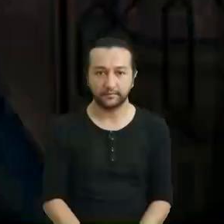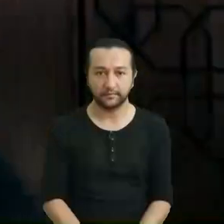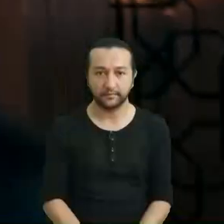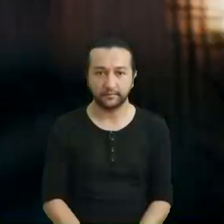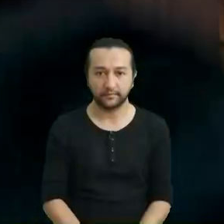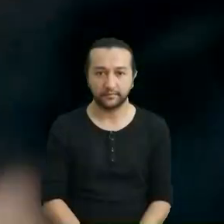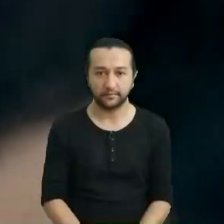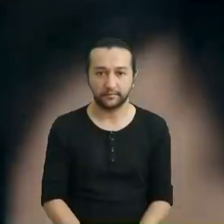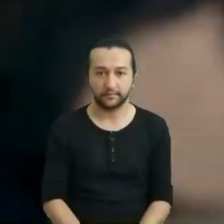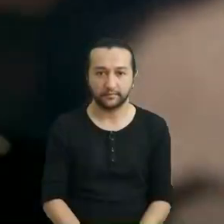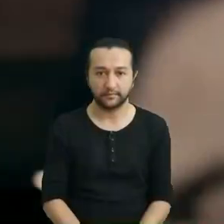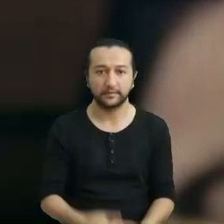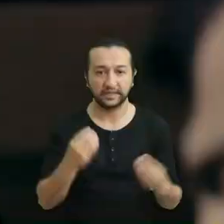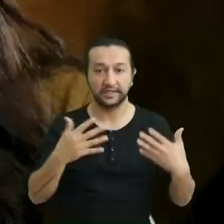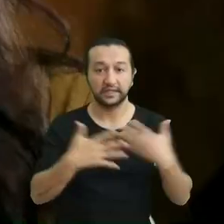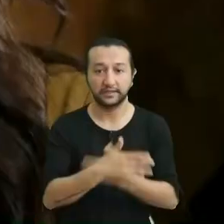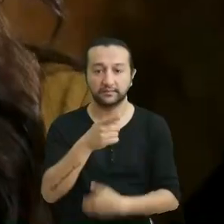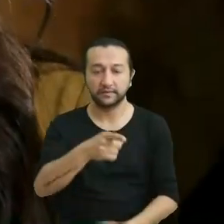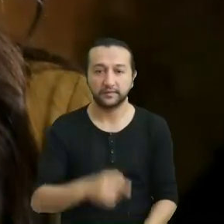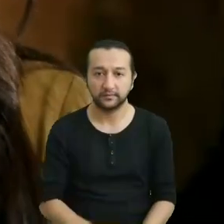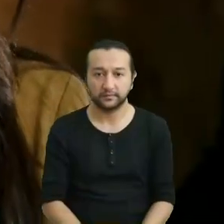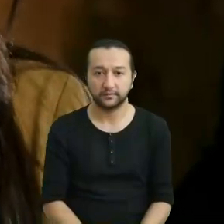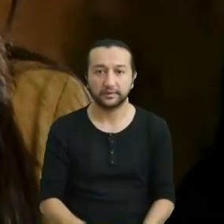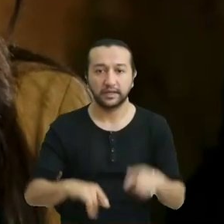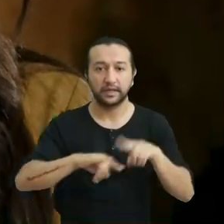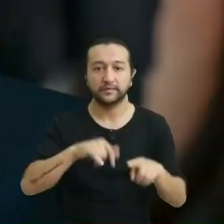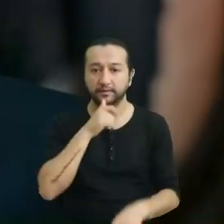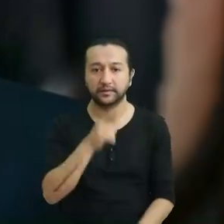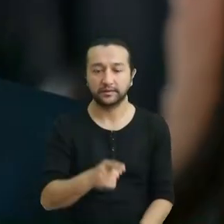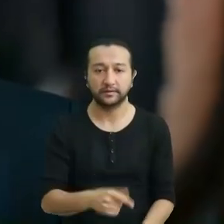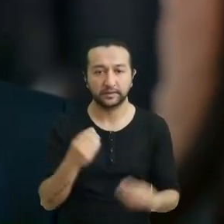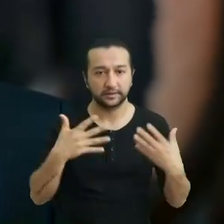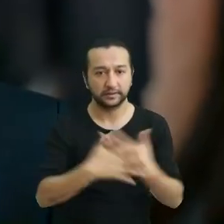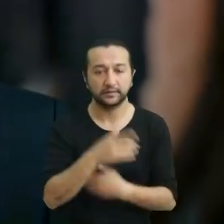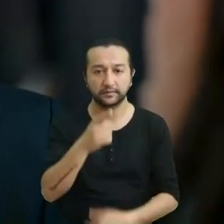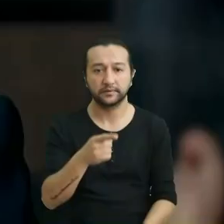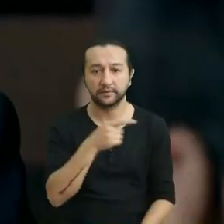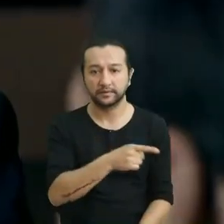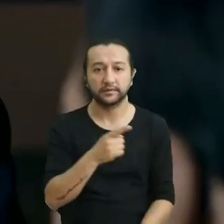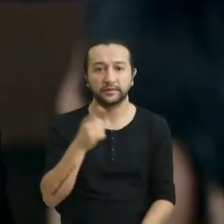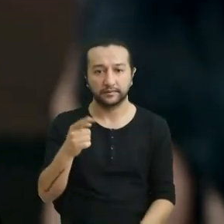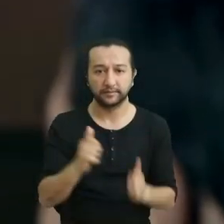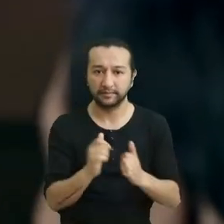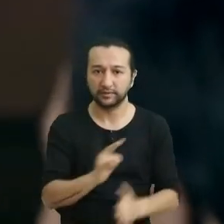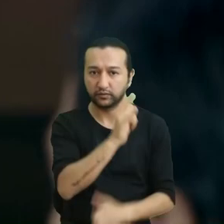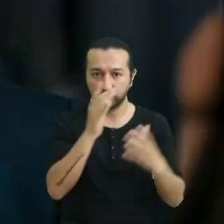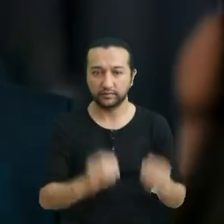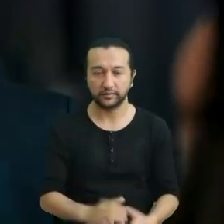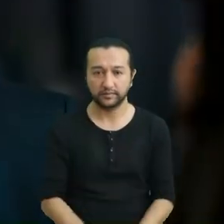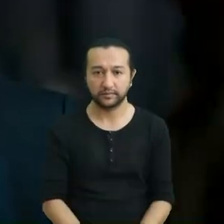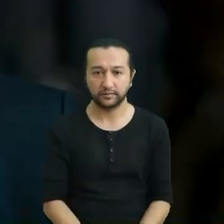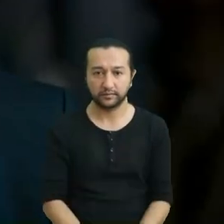yaklaştı. İyi akşamlar. Hamza Bey. İyi akşamlar. Benimle yukarı kadar gelebilir misiniz?